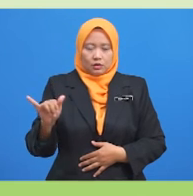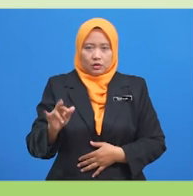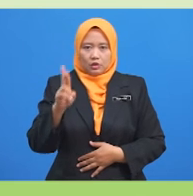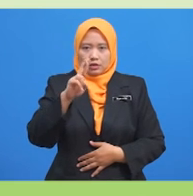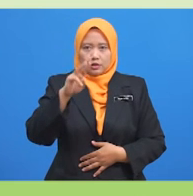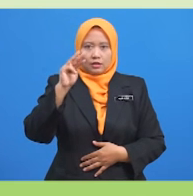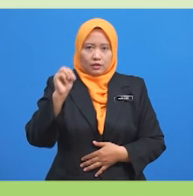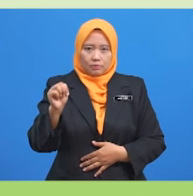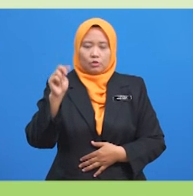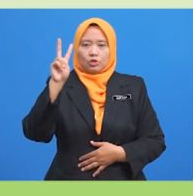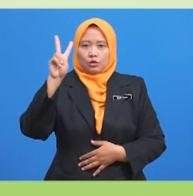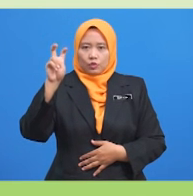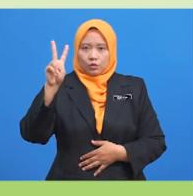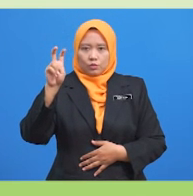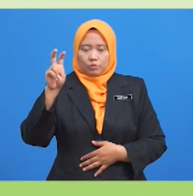iaitu RM